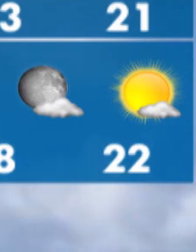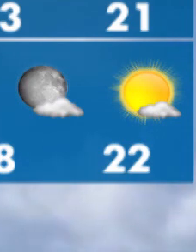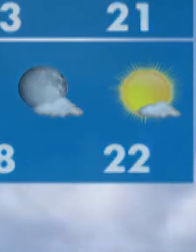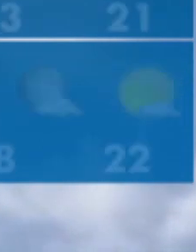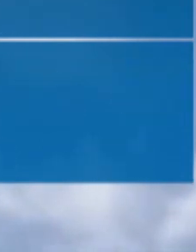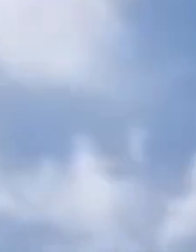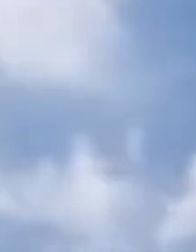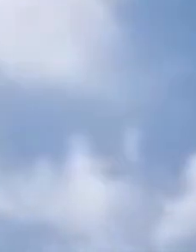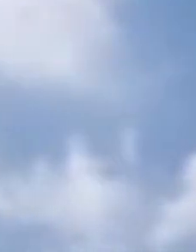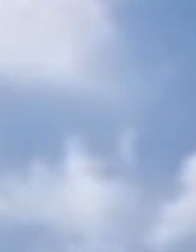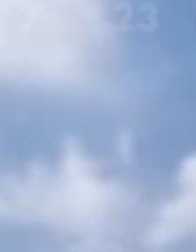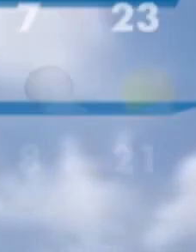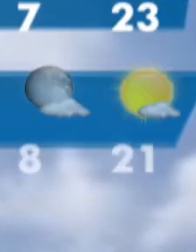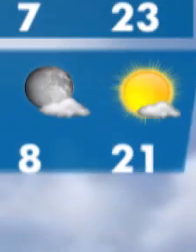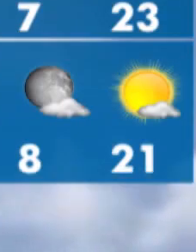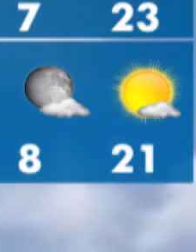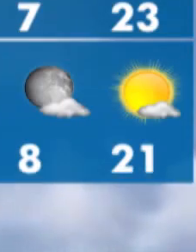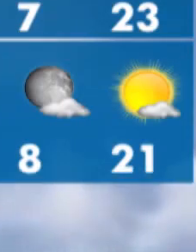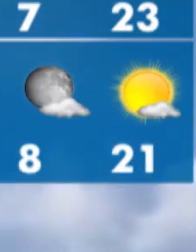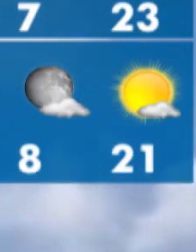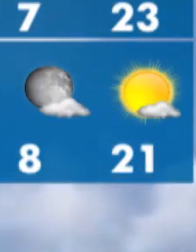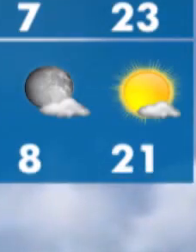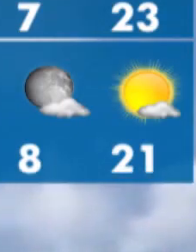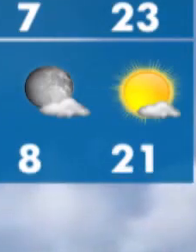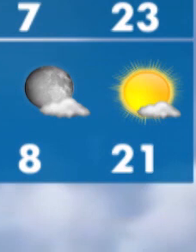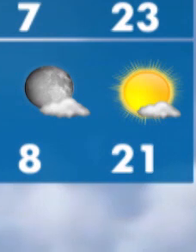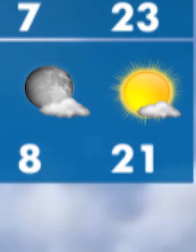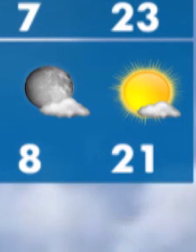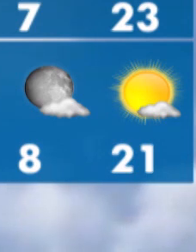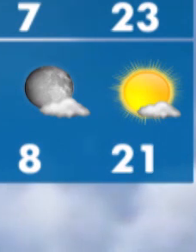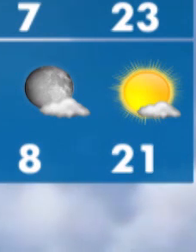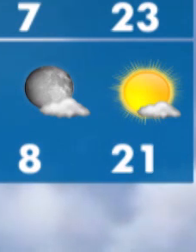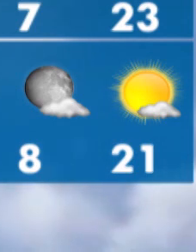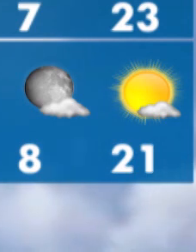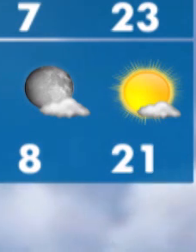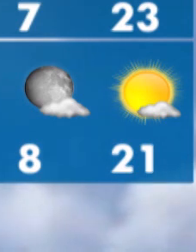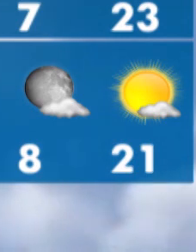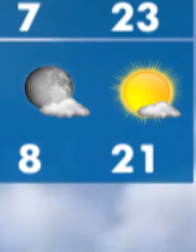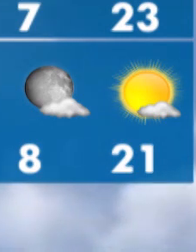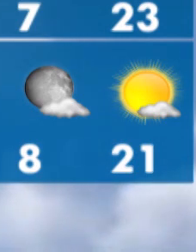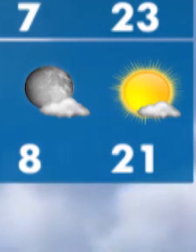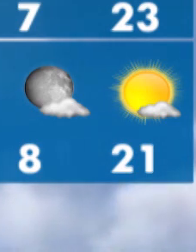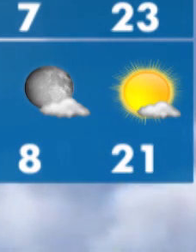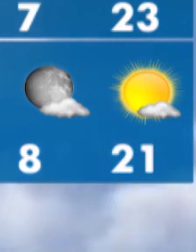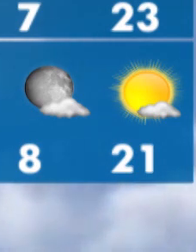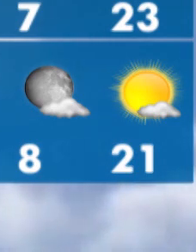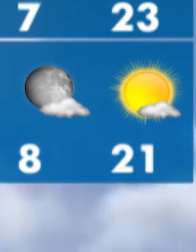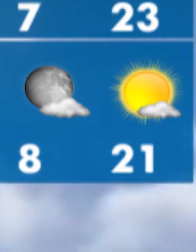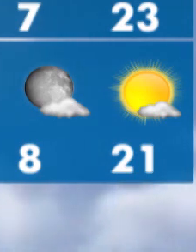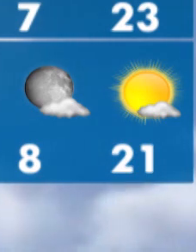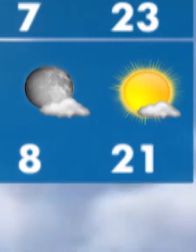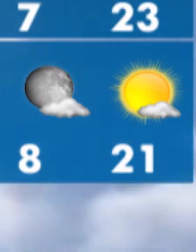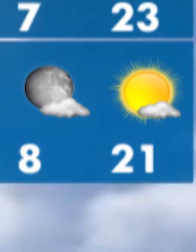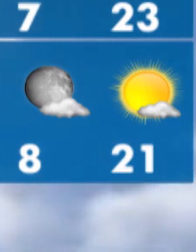өдөртөө 13 градус дулаан. Хөвсгөл хатгал шөндө 6 градус хүйтэн өдөртөө 9 градус дулаан. Ар хангайд зэрлэг шөндө 4